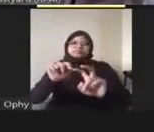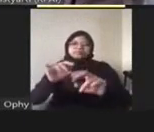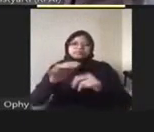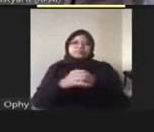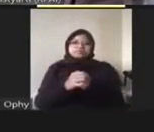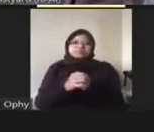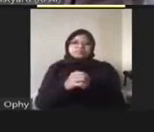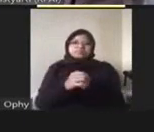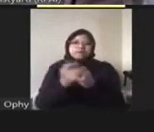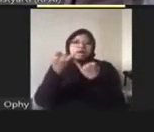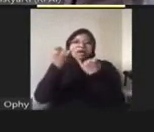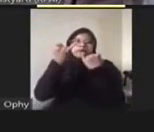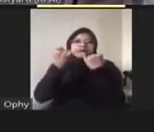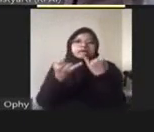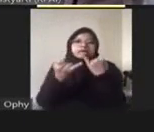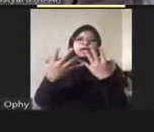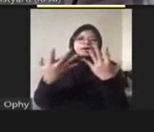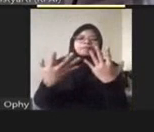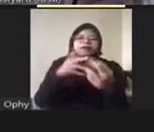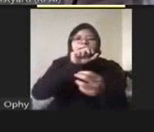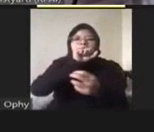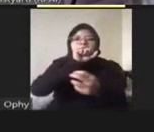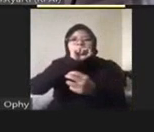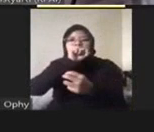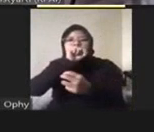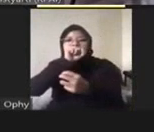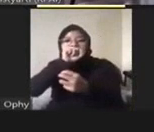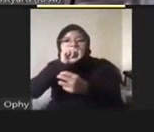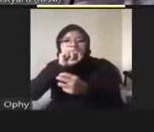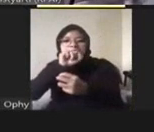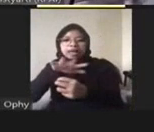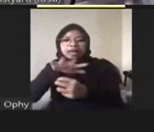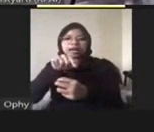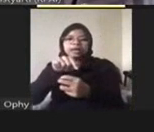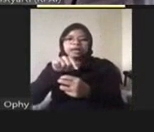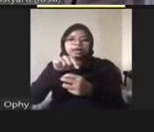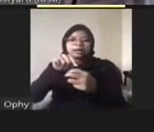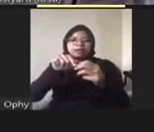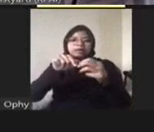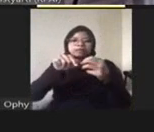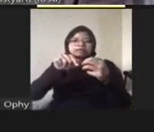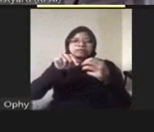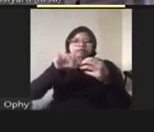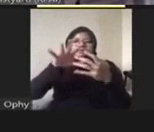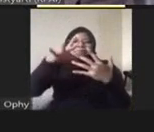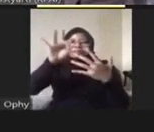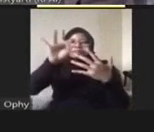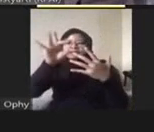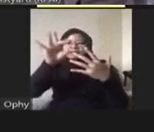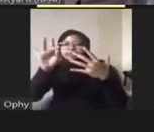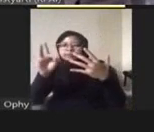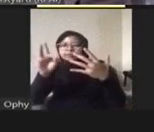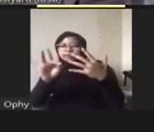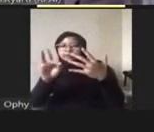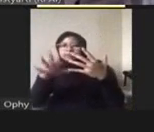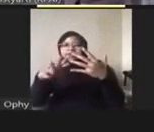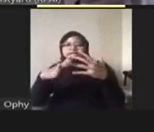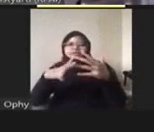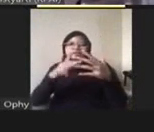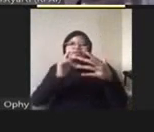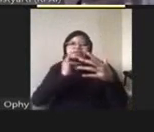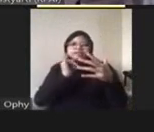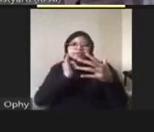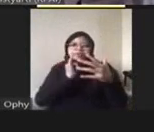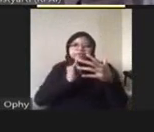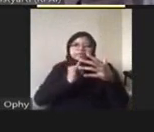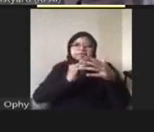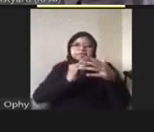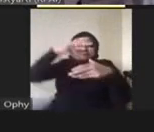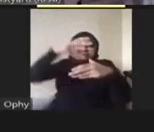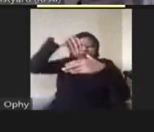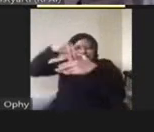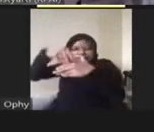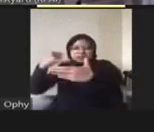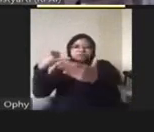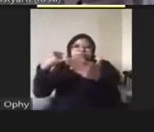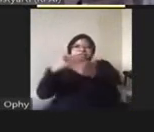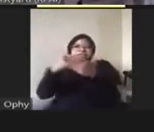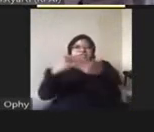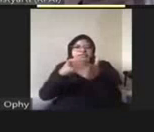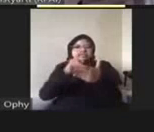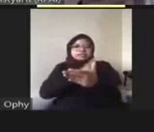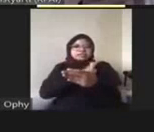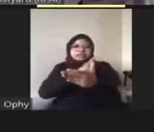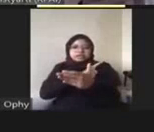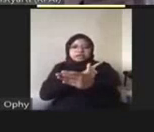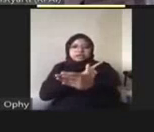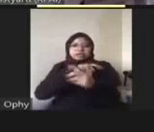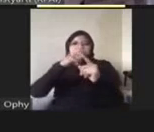Akhirnya saya menyebutnya sebagai polling pendapat dengan menggunakan angket. Nah, untuk orang tua itu bahkan sampai tanggal